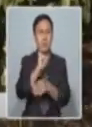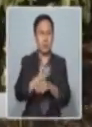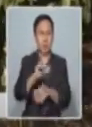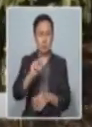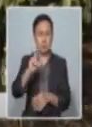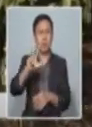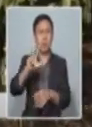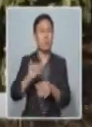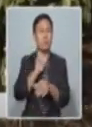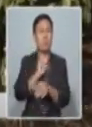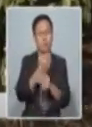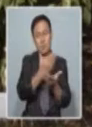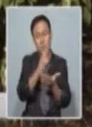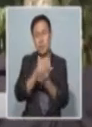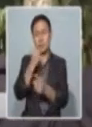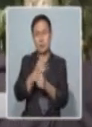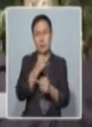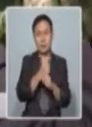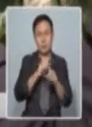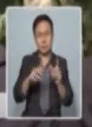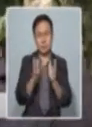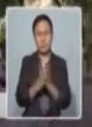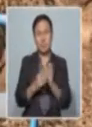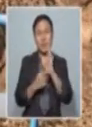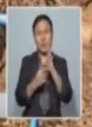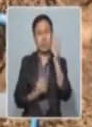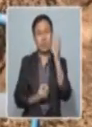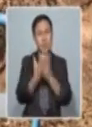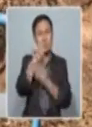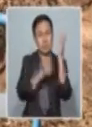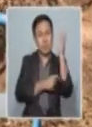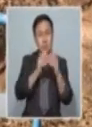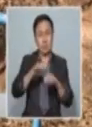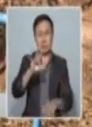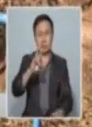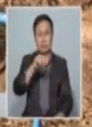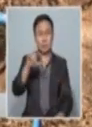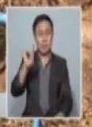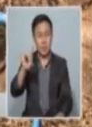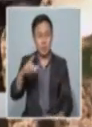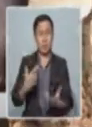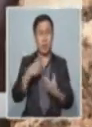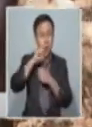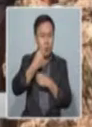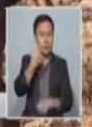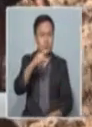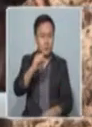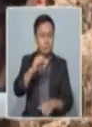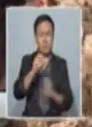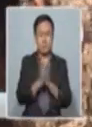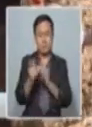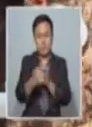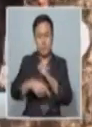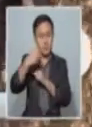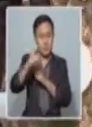มากนะหลายอย่าง แล้วแบ่ง หลายอย่างครับยางนี่ก็ประมาณ 7-8 ไร่แล้วก็อ้อยนี่ก็10ไร่แล้วก็ทำนาก็10ไร